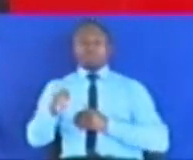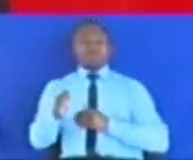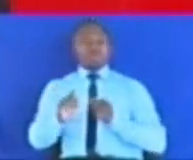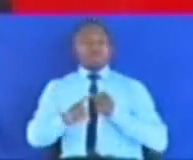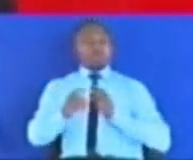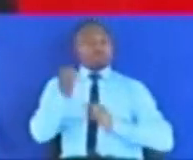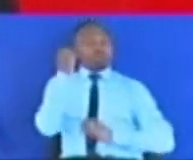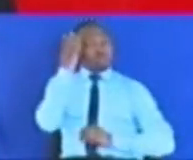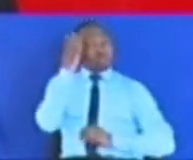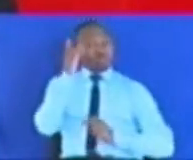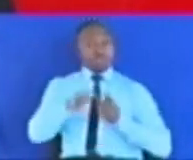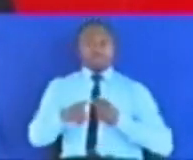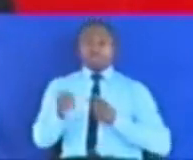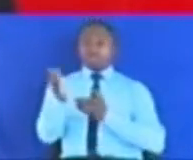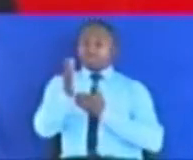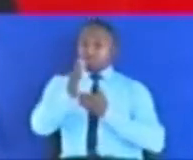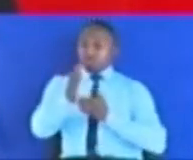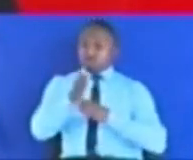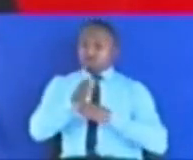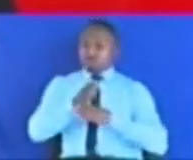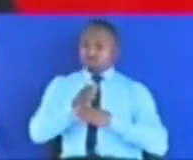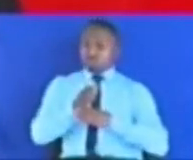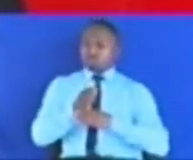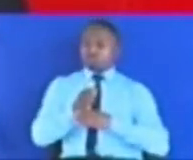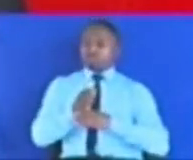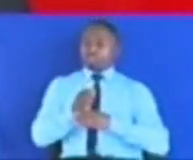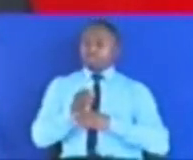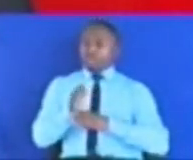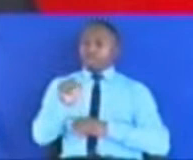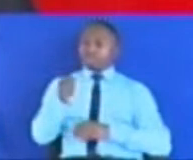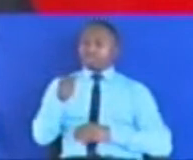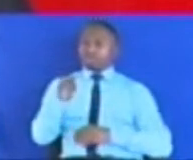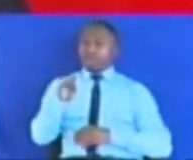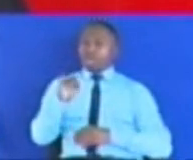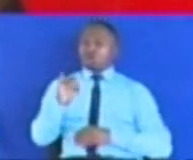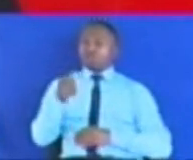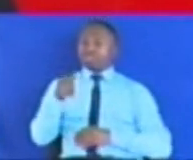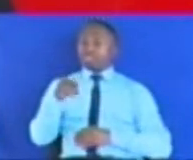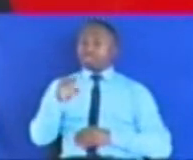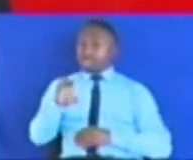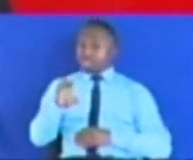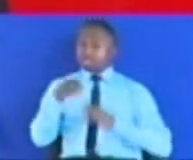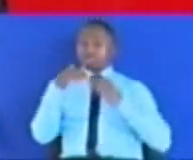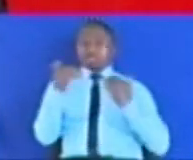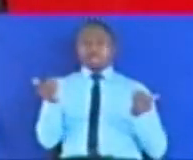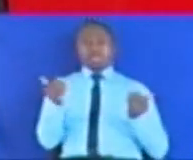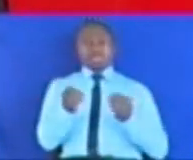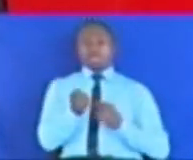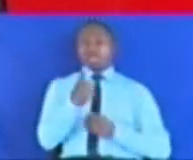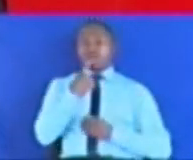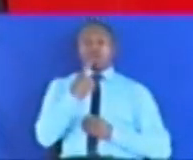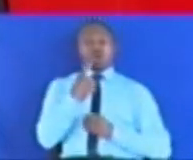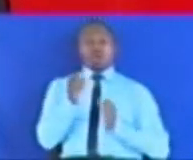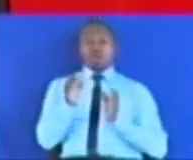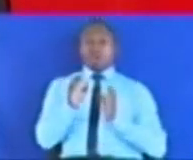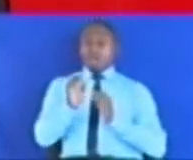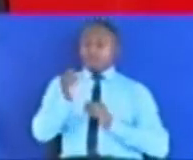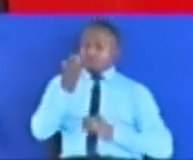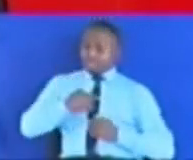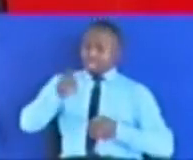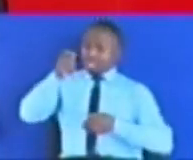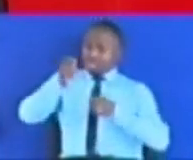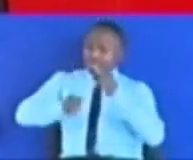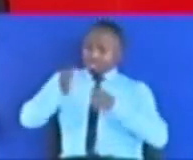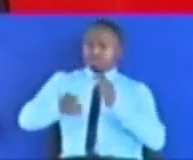antibiotic, anabidi kwa sababu dawa zilizoko pharmacy ni first generation, inabidi ampatie hiyo ambayo iyopo. Na tunajua